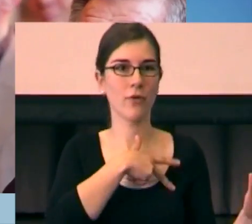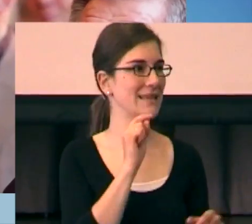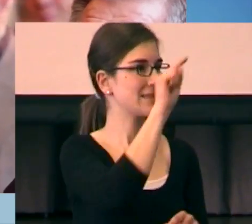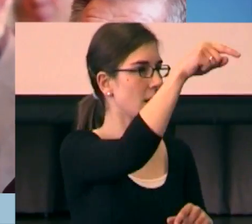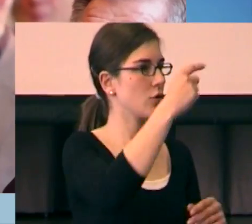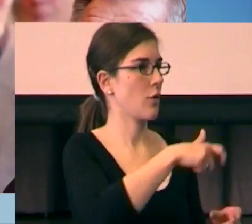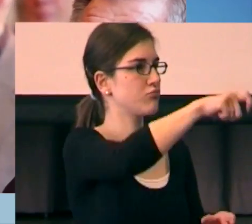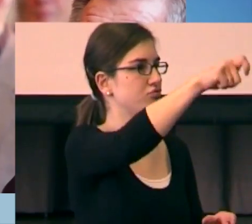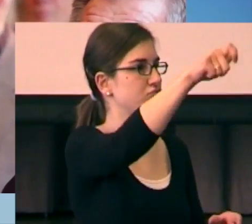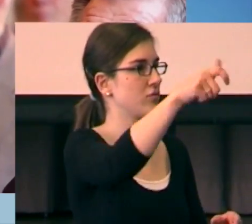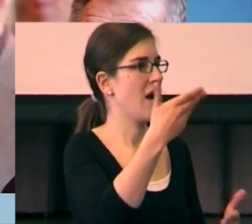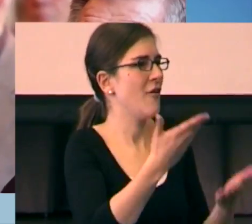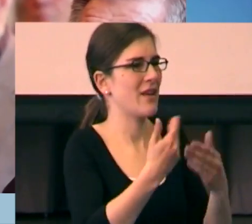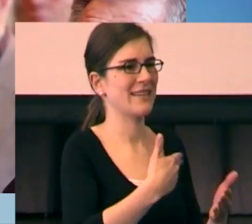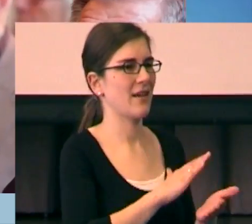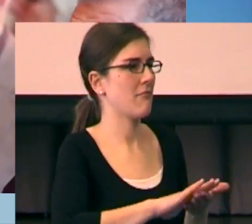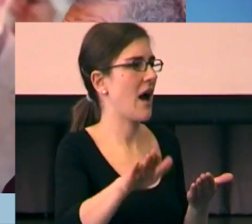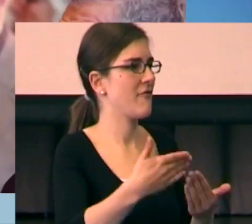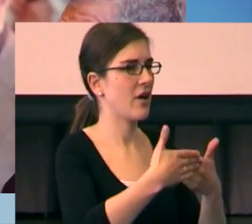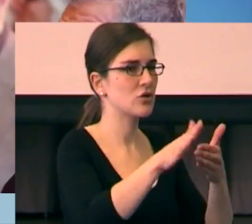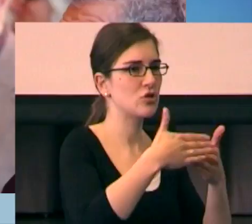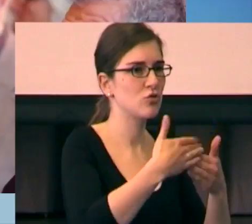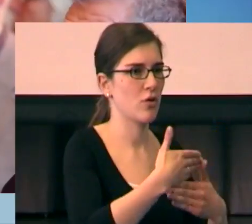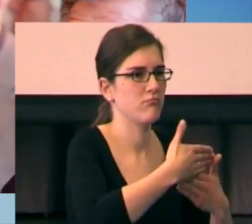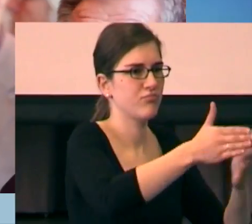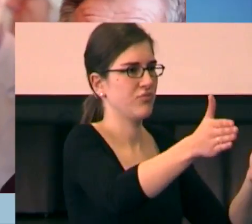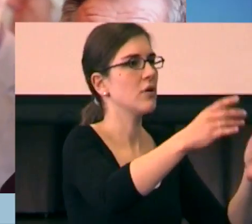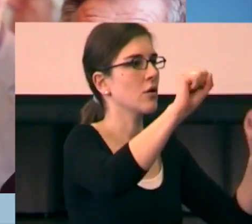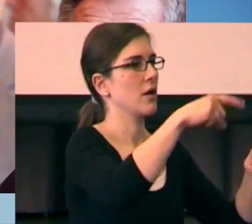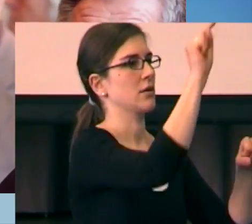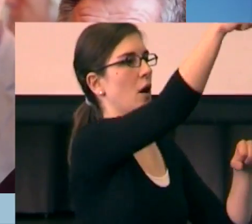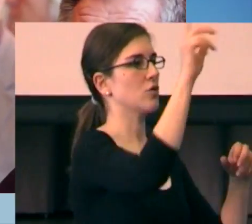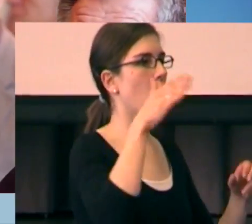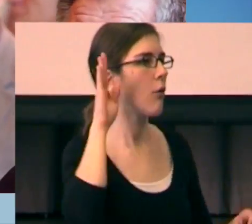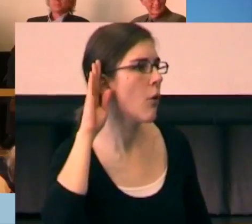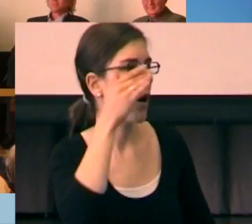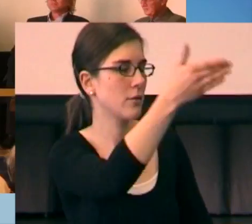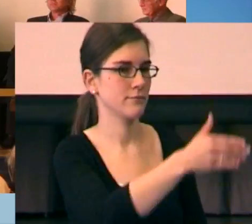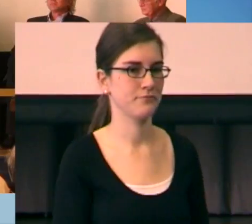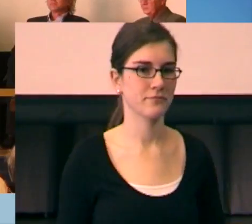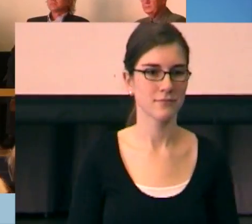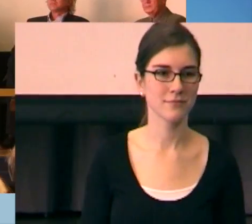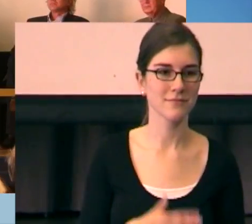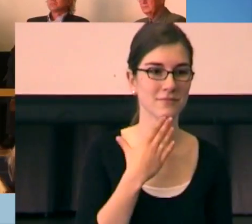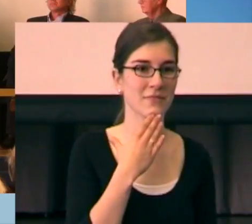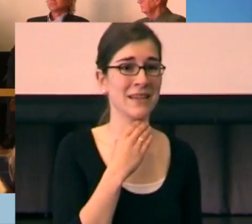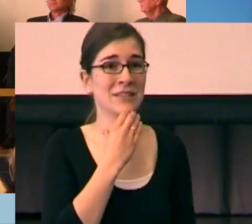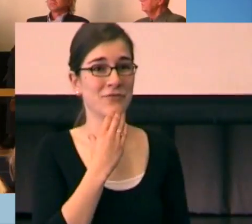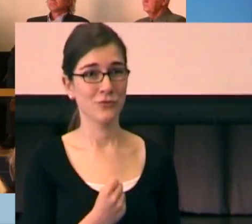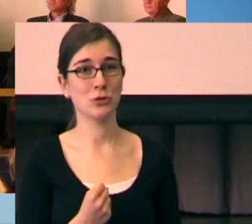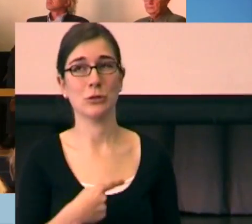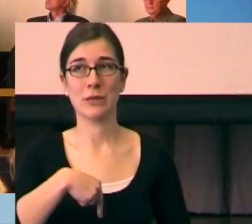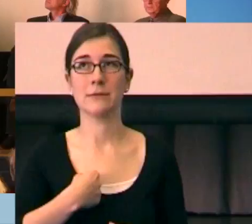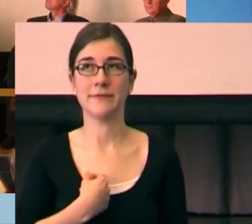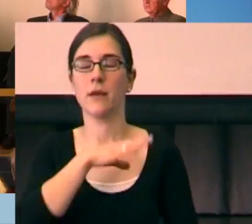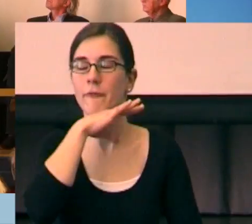immer noch welche, vielleicht machen wir die Türen auf, dass da draußen noch besser gehört werden kann. Wir wollen uns bemühen, laut und deutlich zu